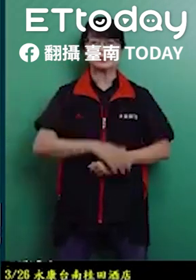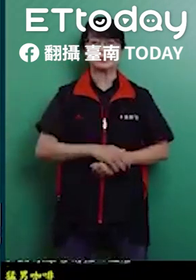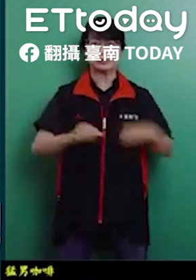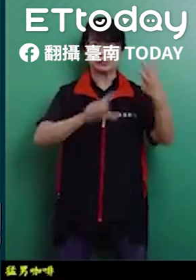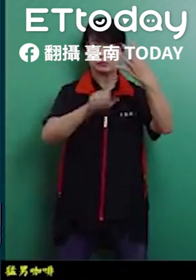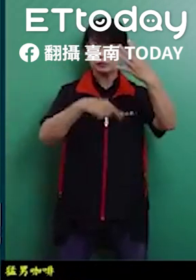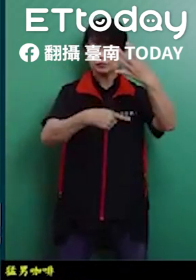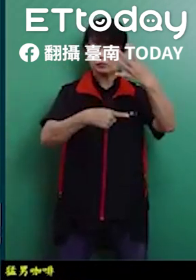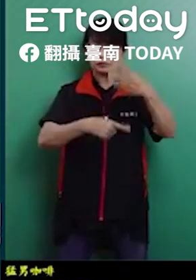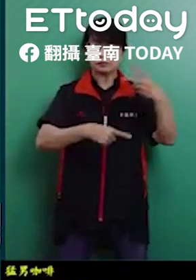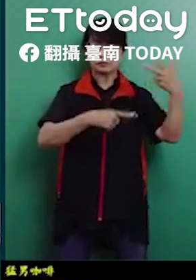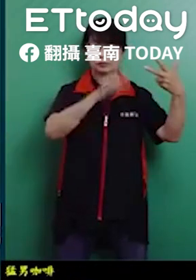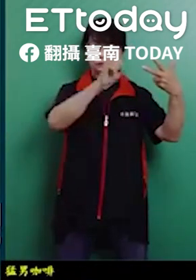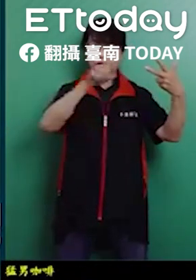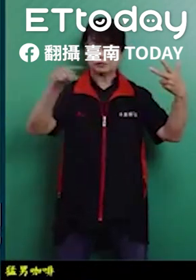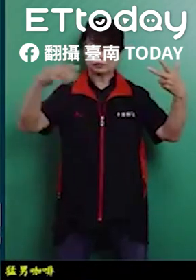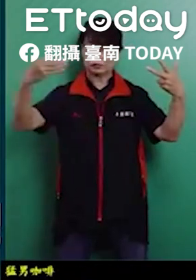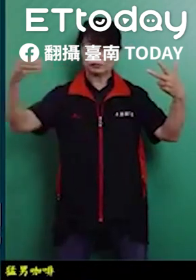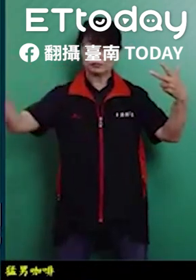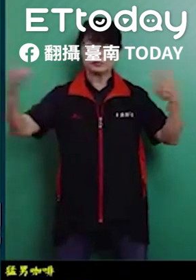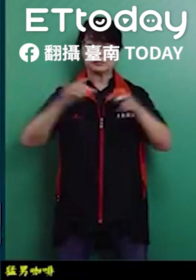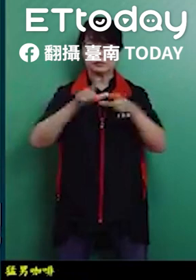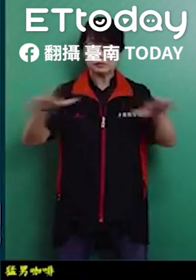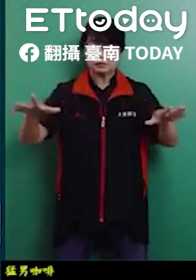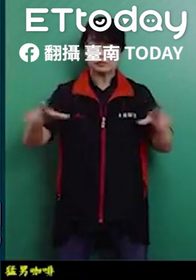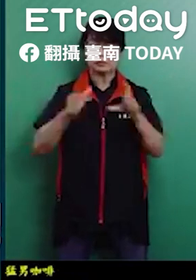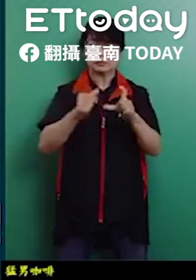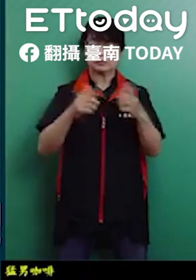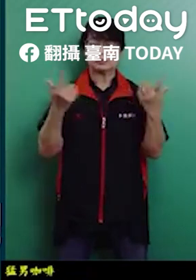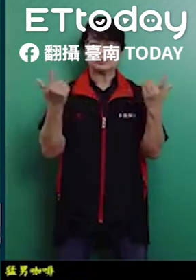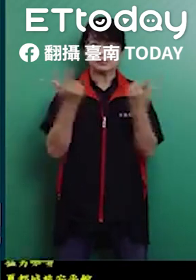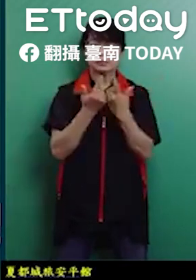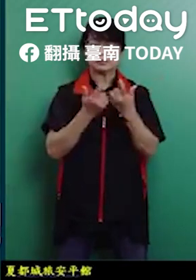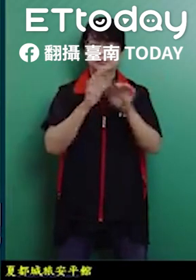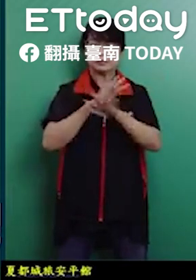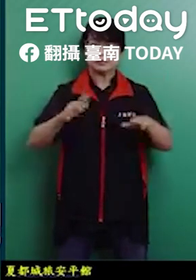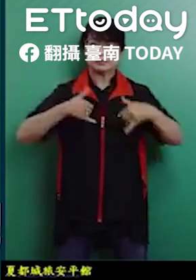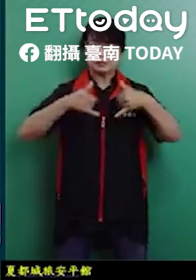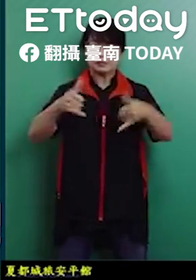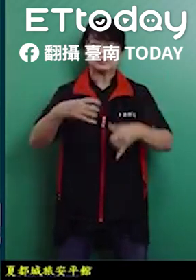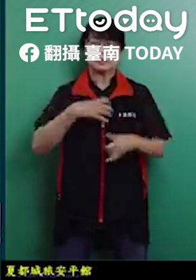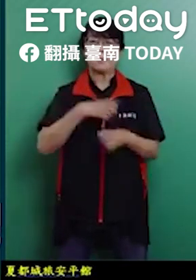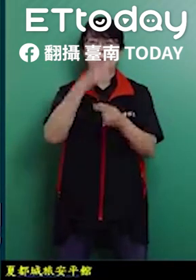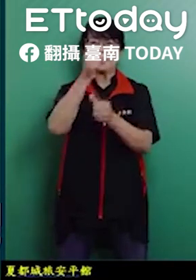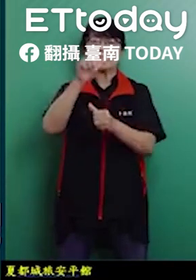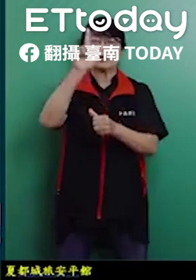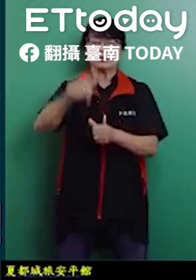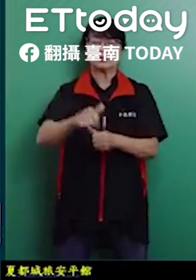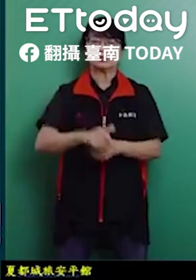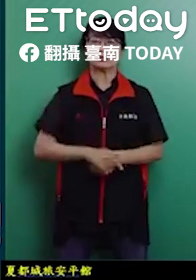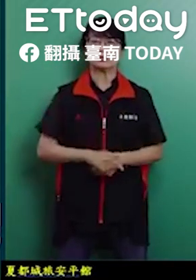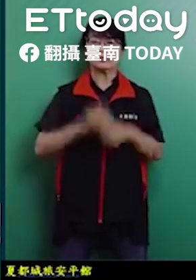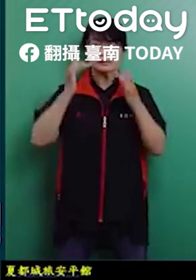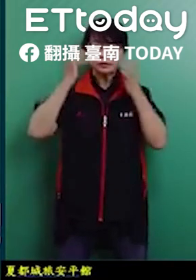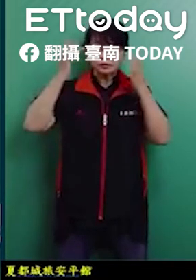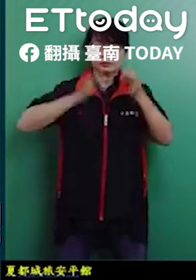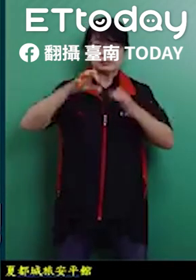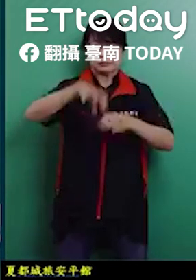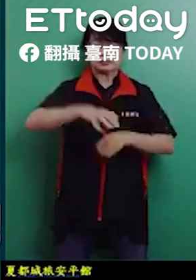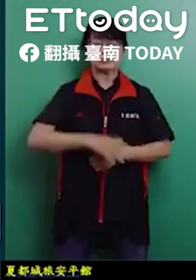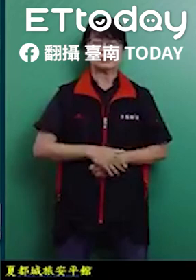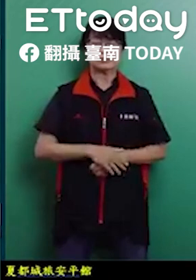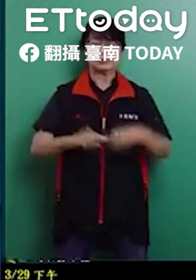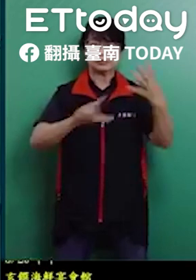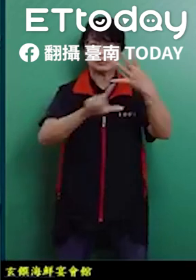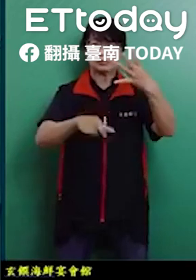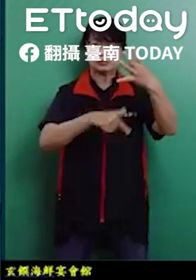4月1号7点到9点，在安南区北安路的阿彪师酒家菜。4月2号6点到